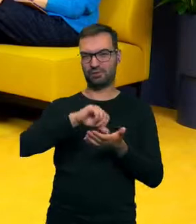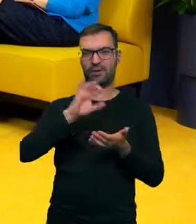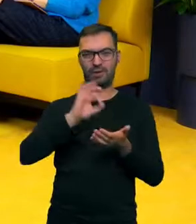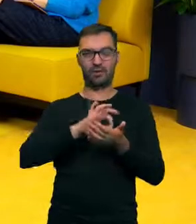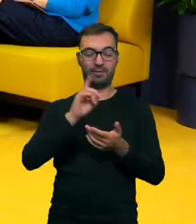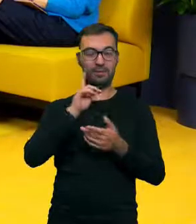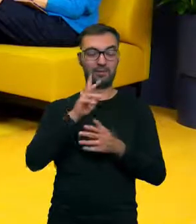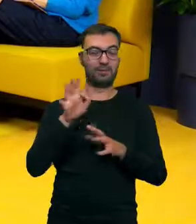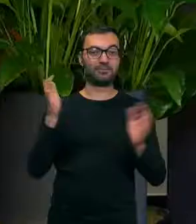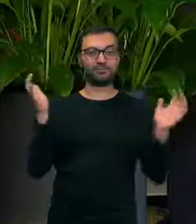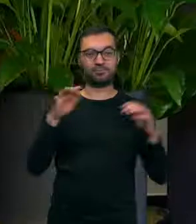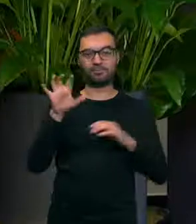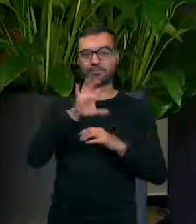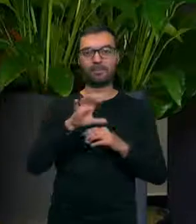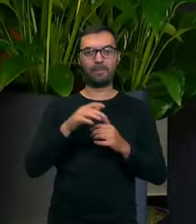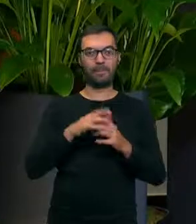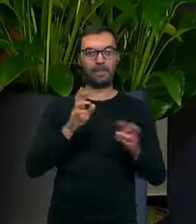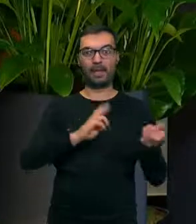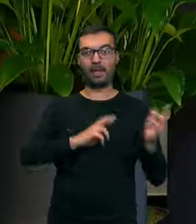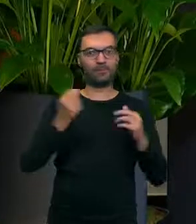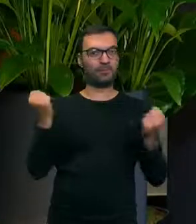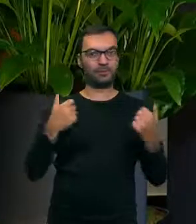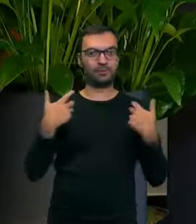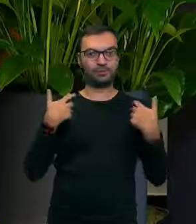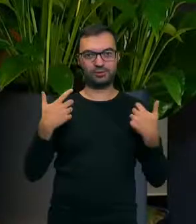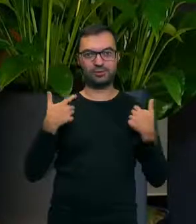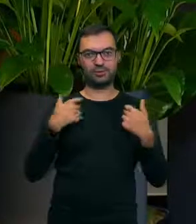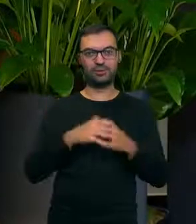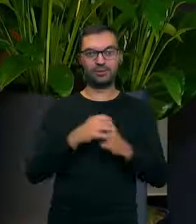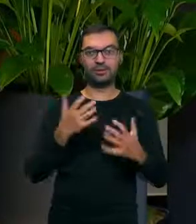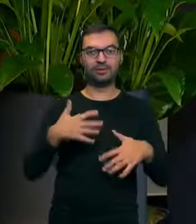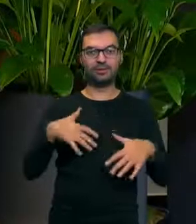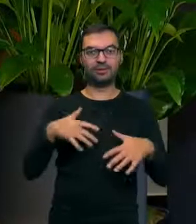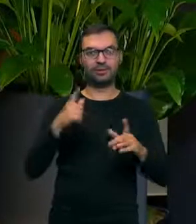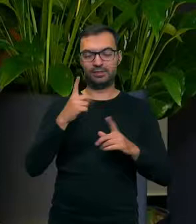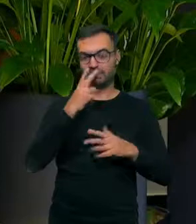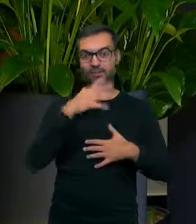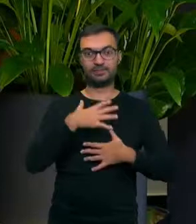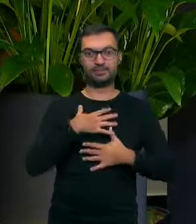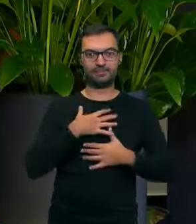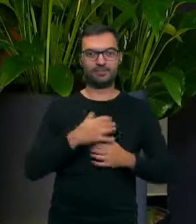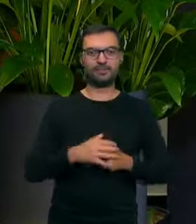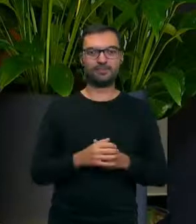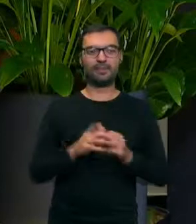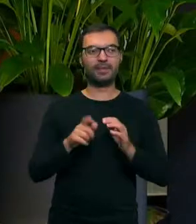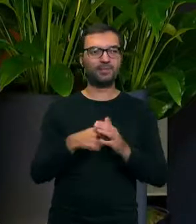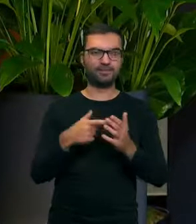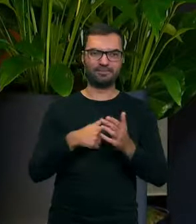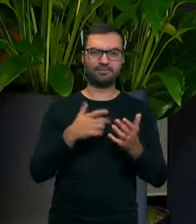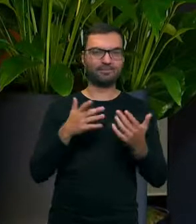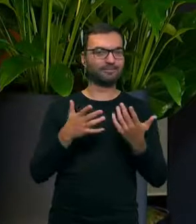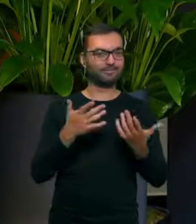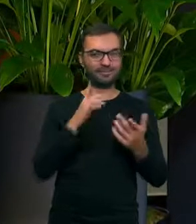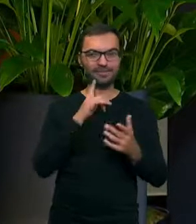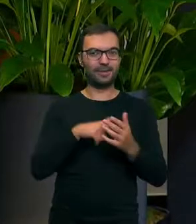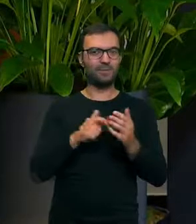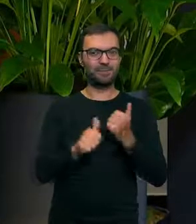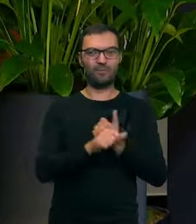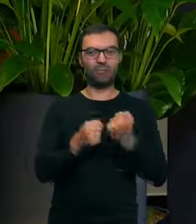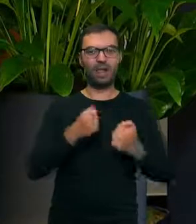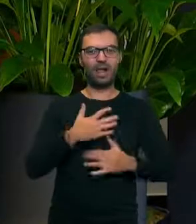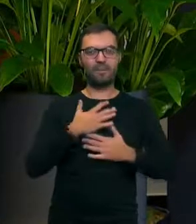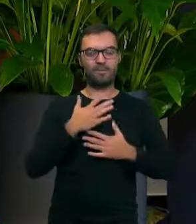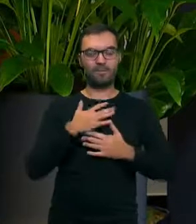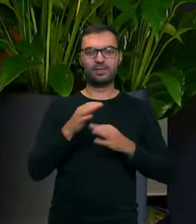seansie ten film oglądała i dosyć żywo reagowała i zamierała momentami. Bo to taki film, który budzi takie emocje i taka